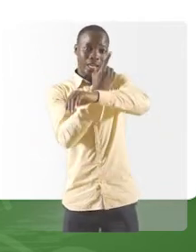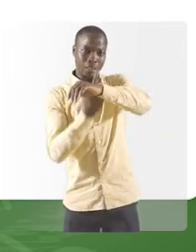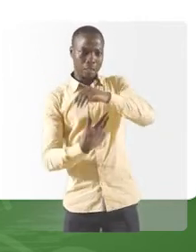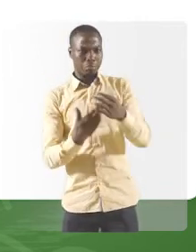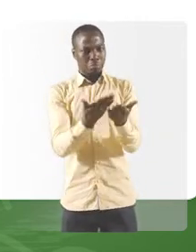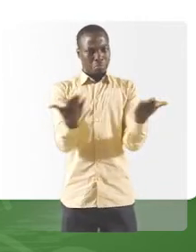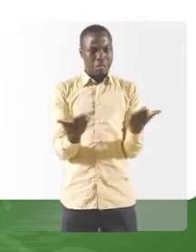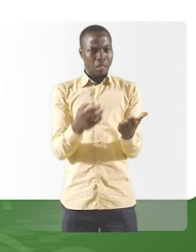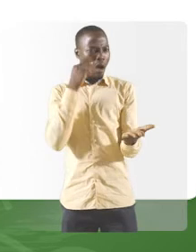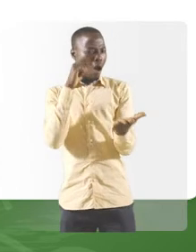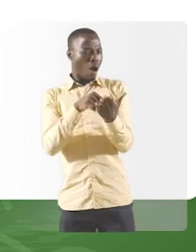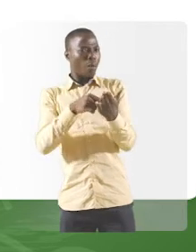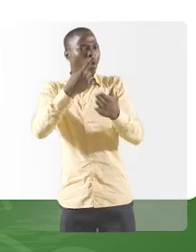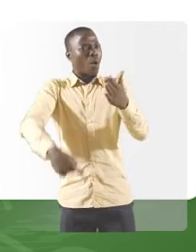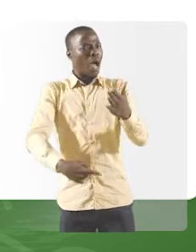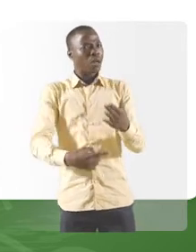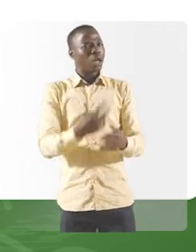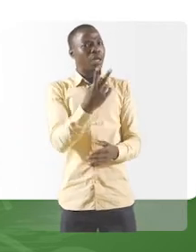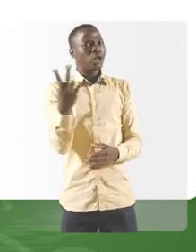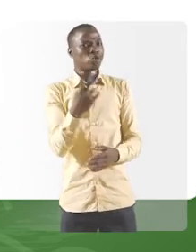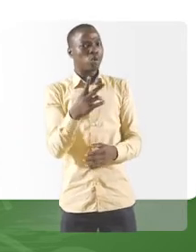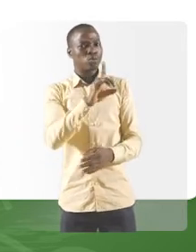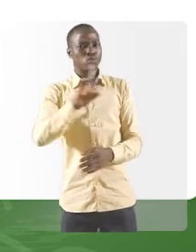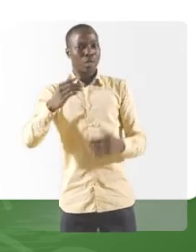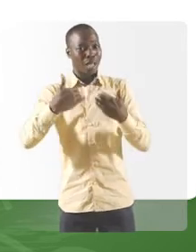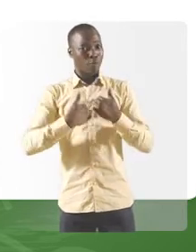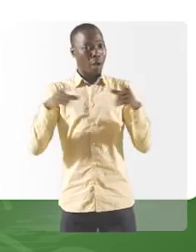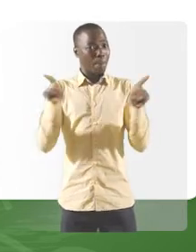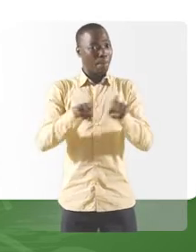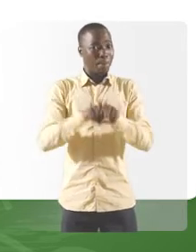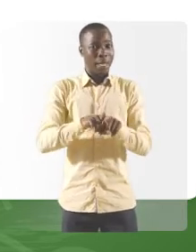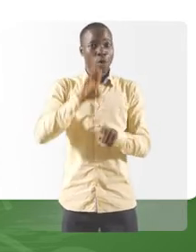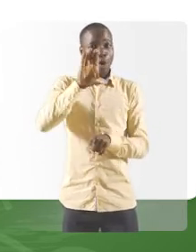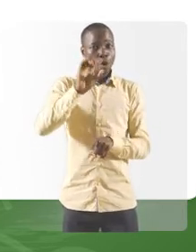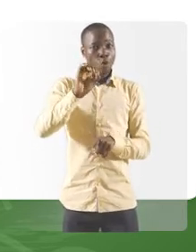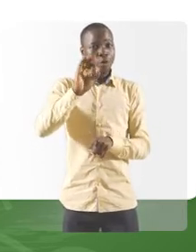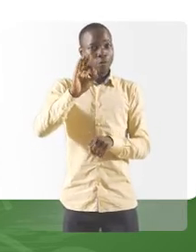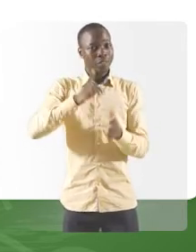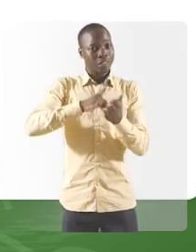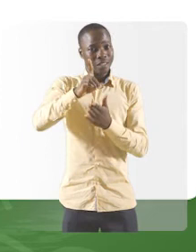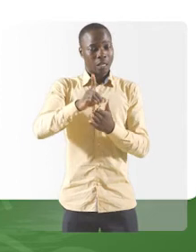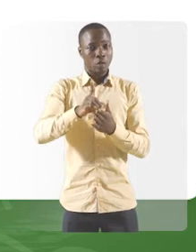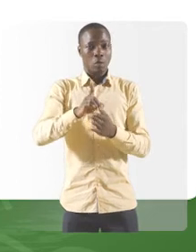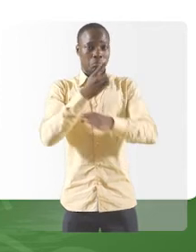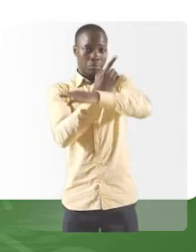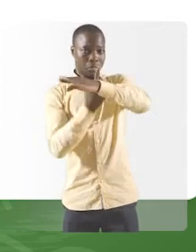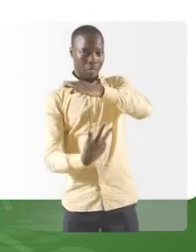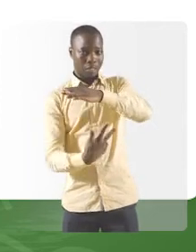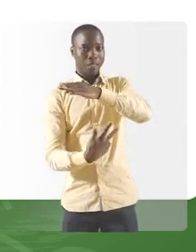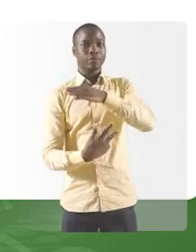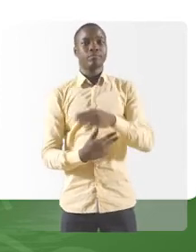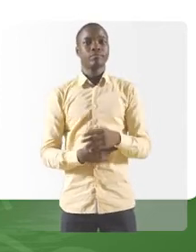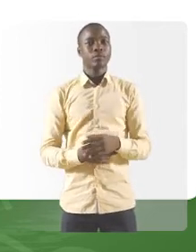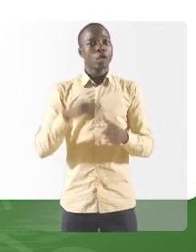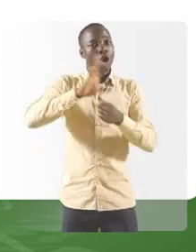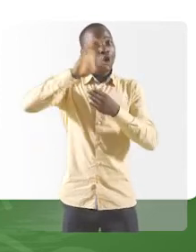Donc ici, on remarque que les deux droites ont le même coefficient directeur qui est 1 tiers.